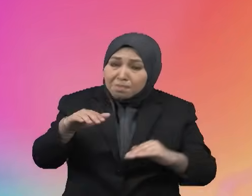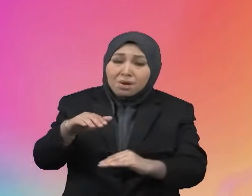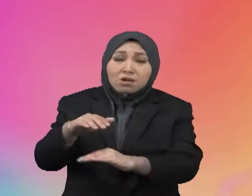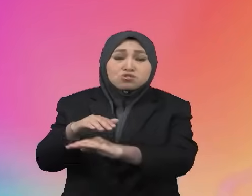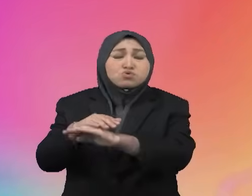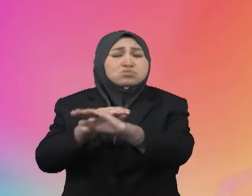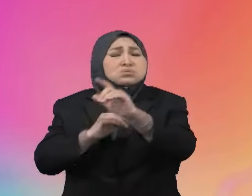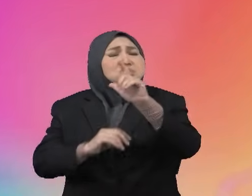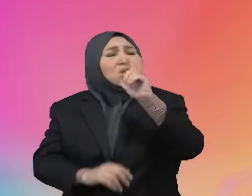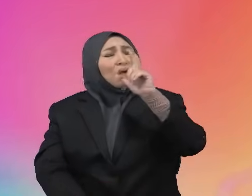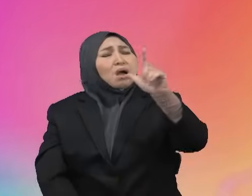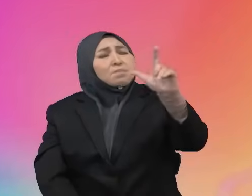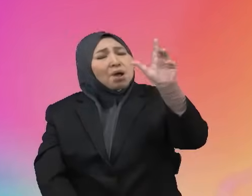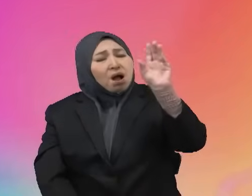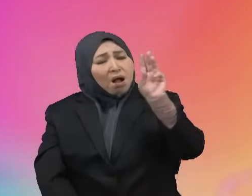عليهم